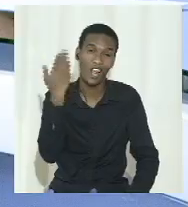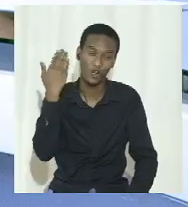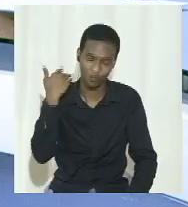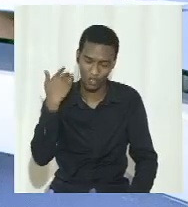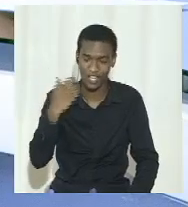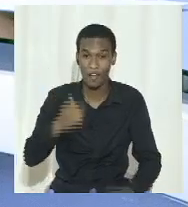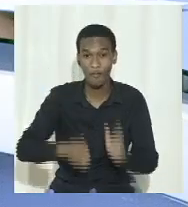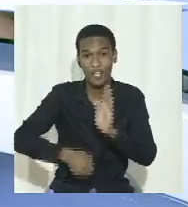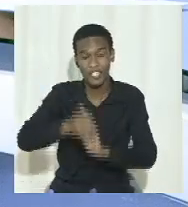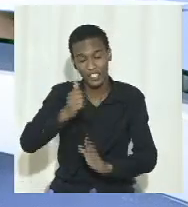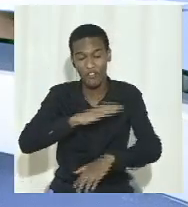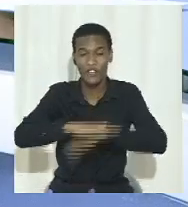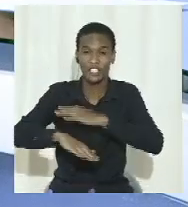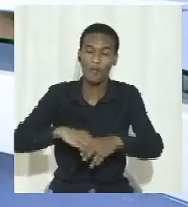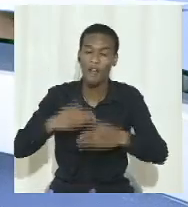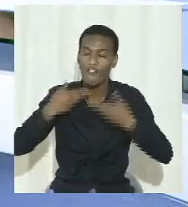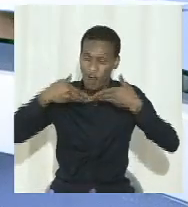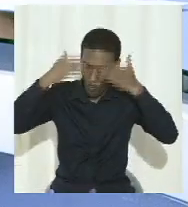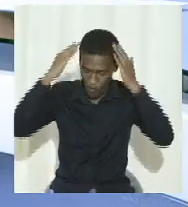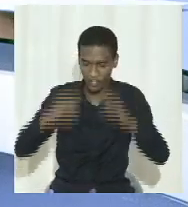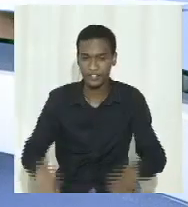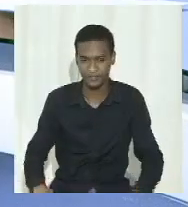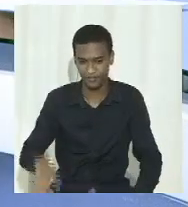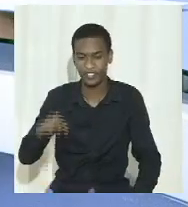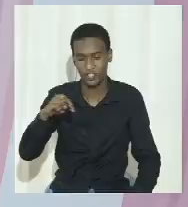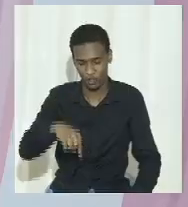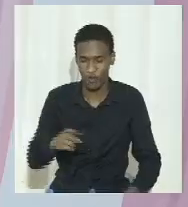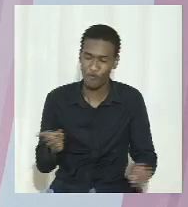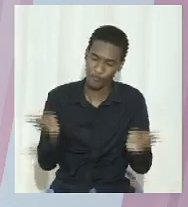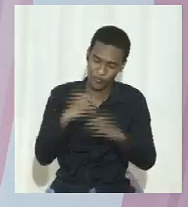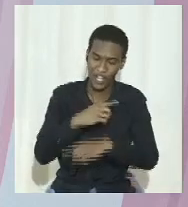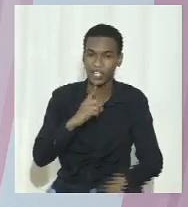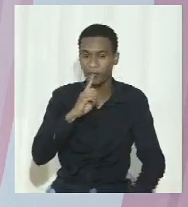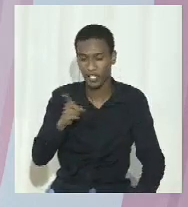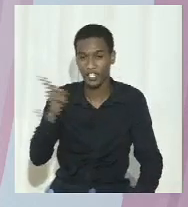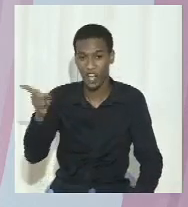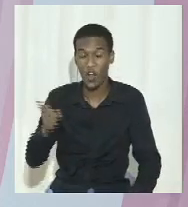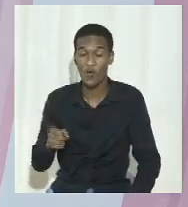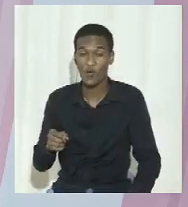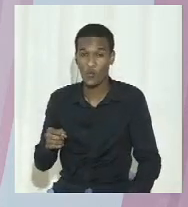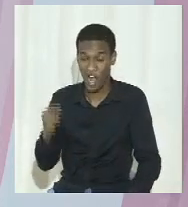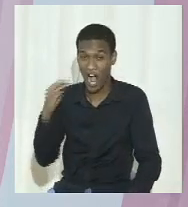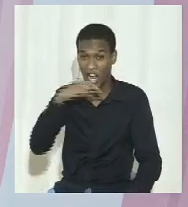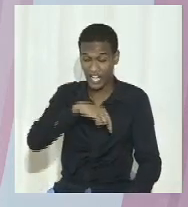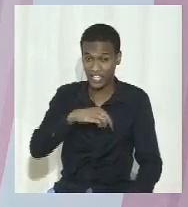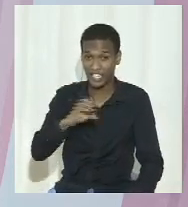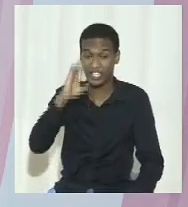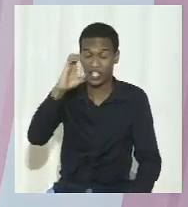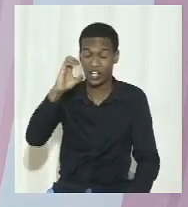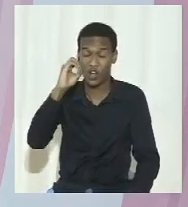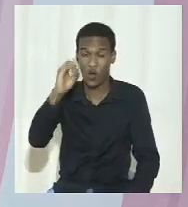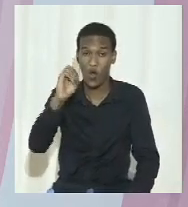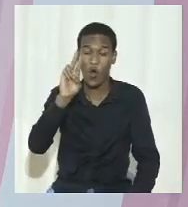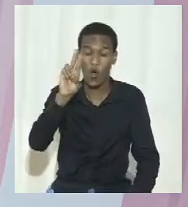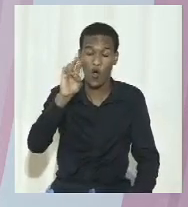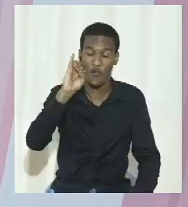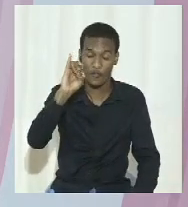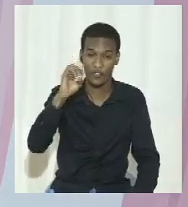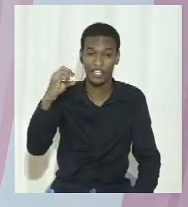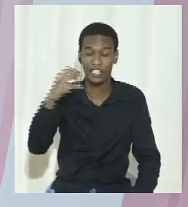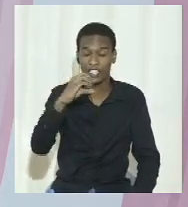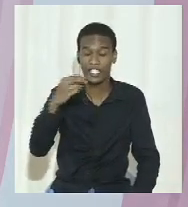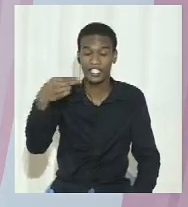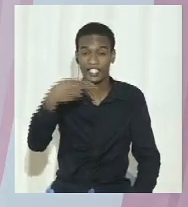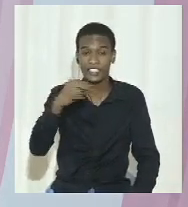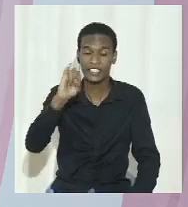fahasalamam-bahoaka fa averina indray a ampiditra ilay vaksiny atao hoe Covishield isika eto Madagasikara izany a, izay ho avy